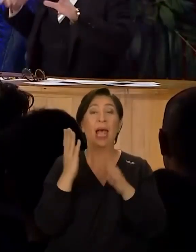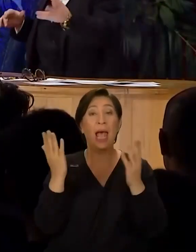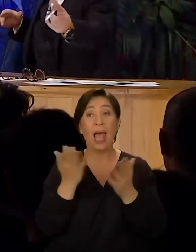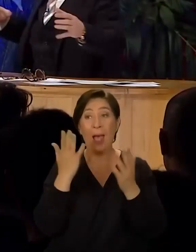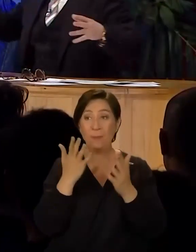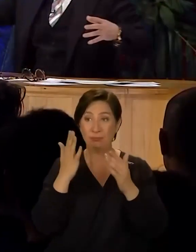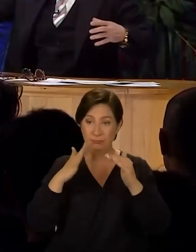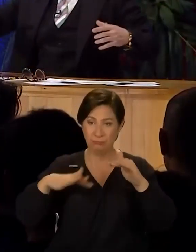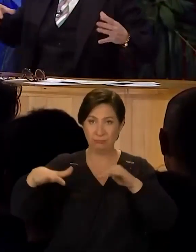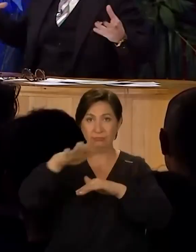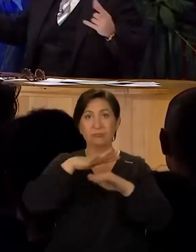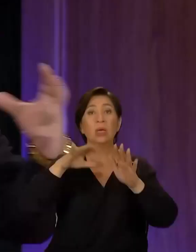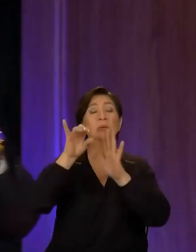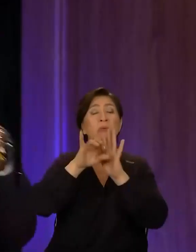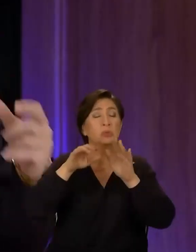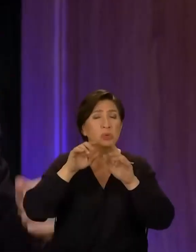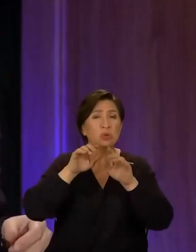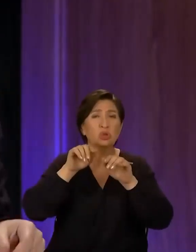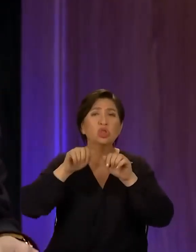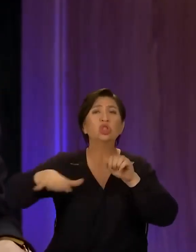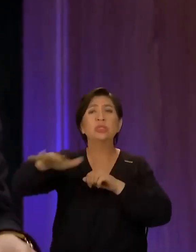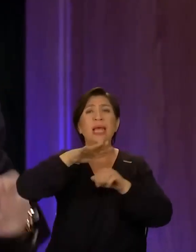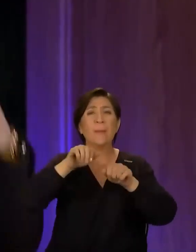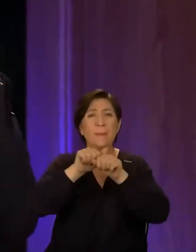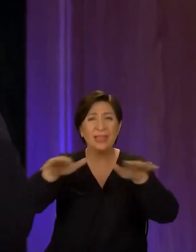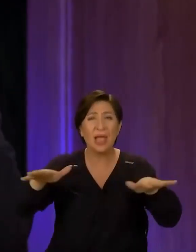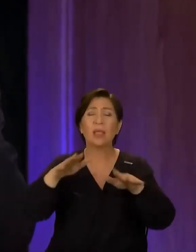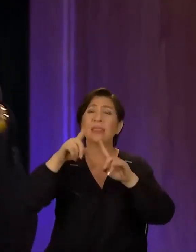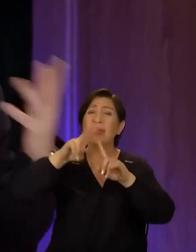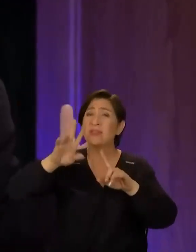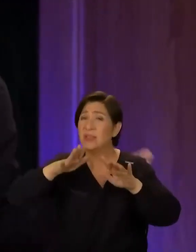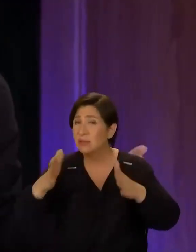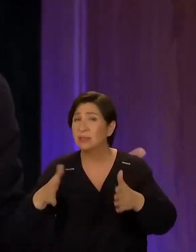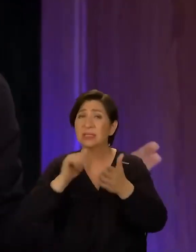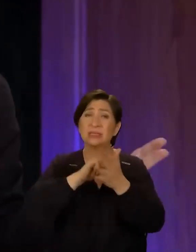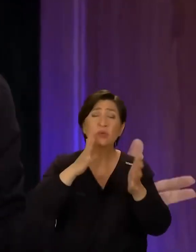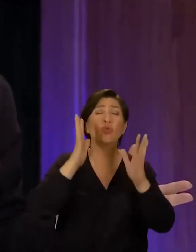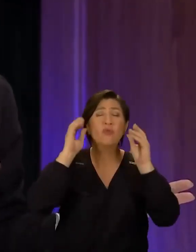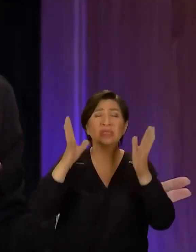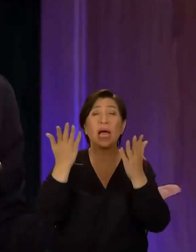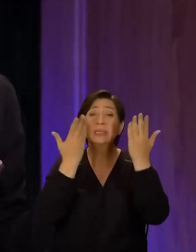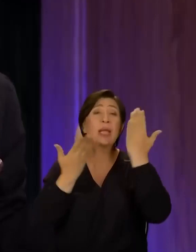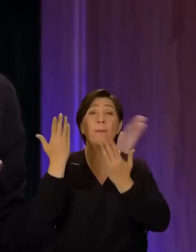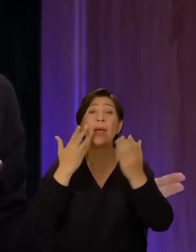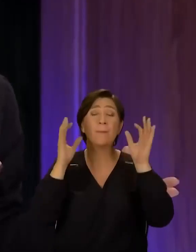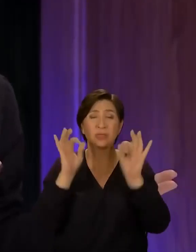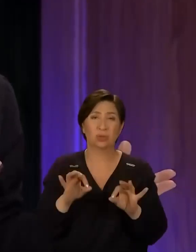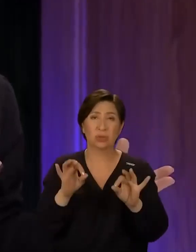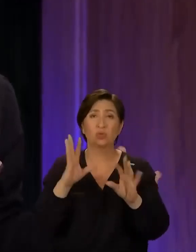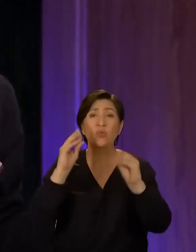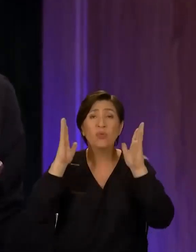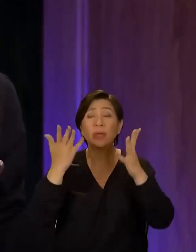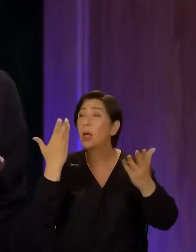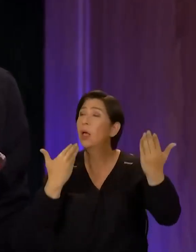hem konvansiyonel medya hem sosyal medya hepsi birleşince çok fazla şey izlemeye başladık. Asıl mesele bu. Çok fazla